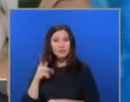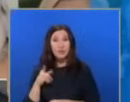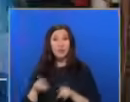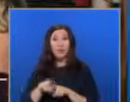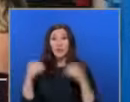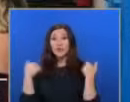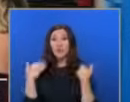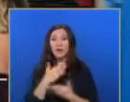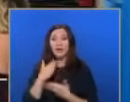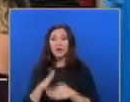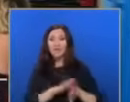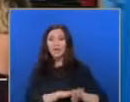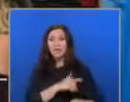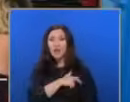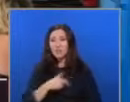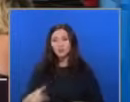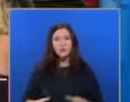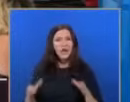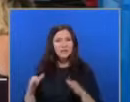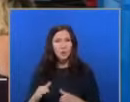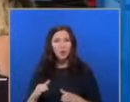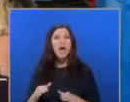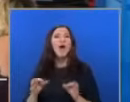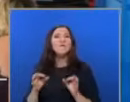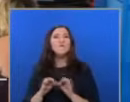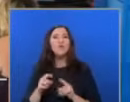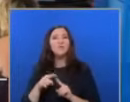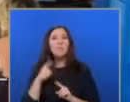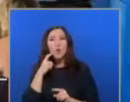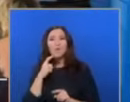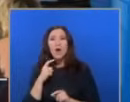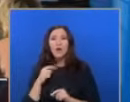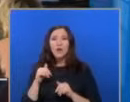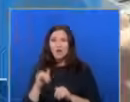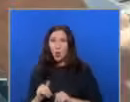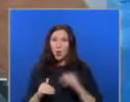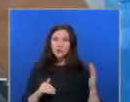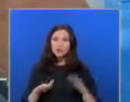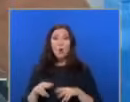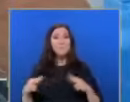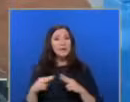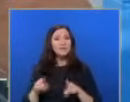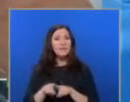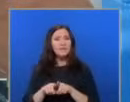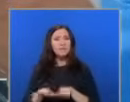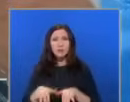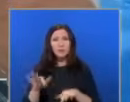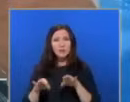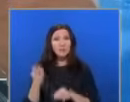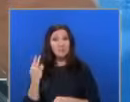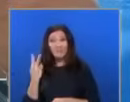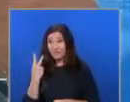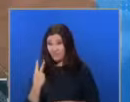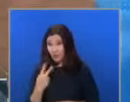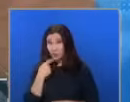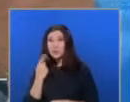като кандидат на крайнодесния национален сбор в Фонтенбло, югоисточно от Париж. В сравнение с парламентарните избори преди 2 години, сега